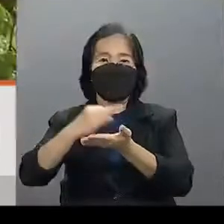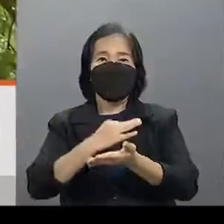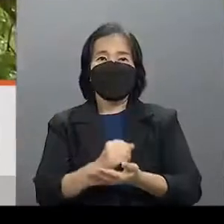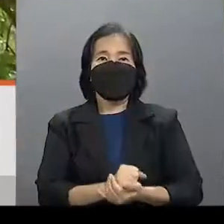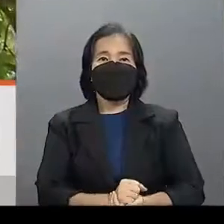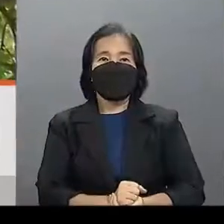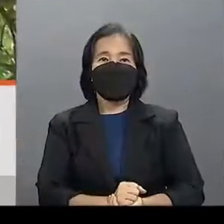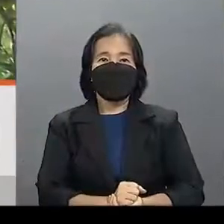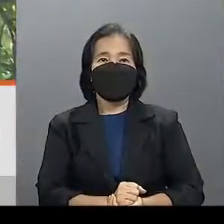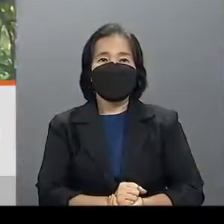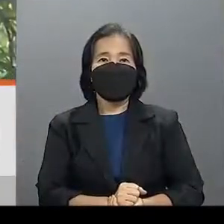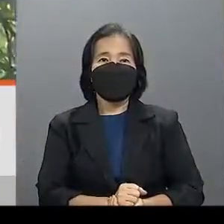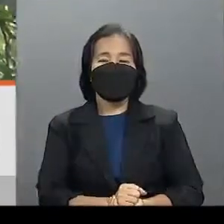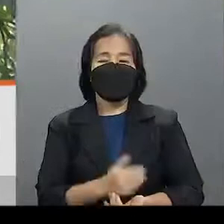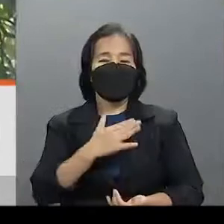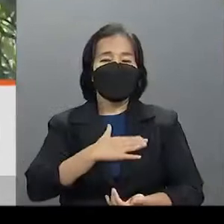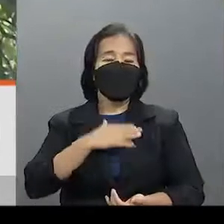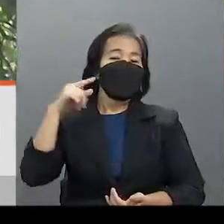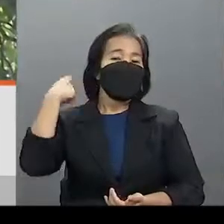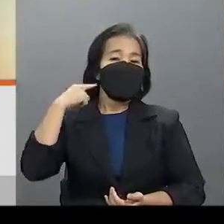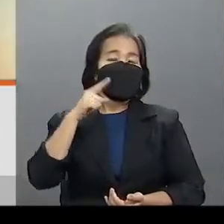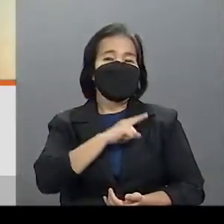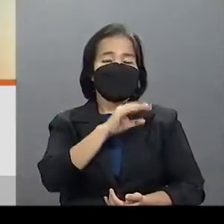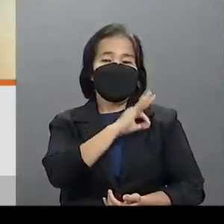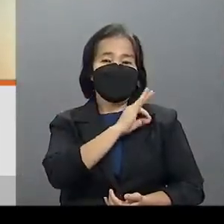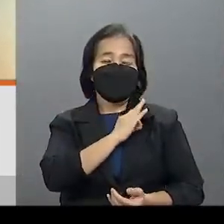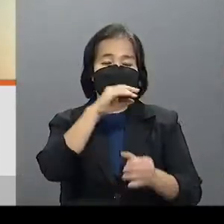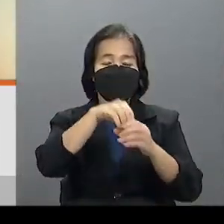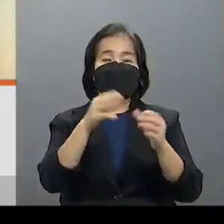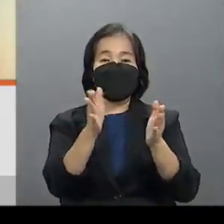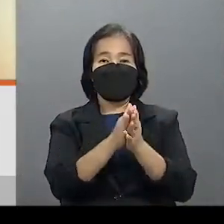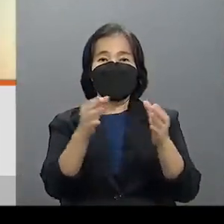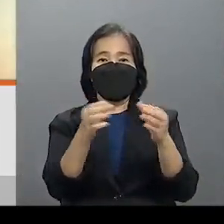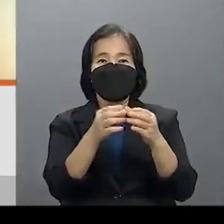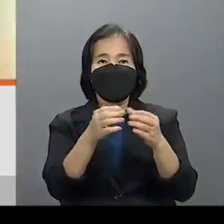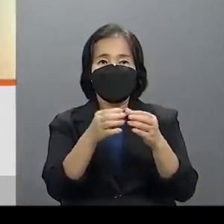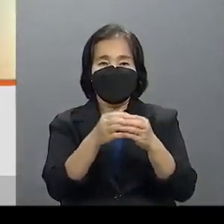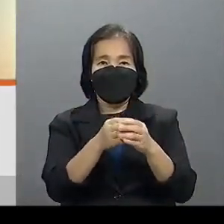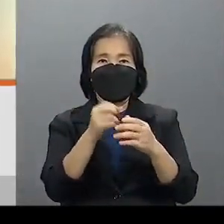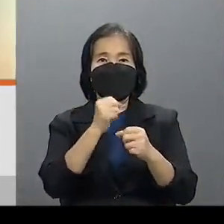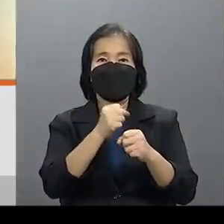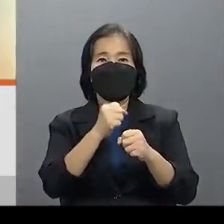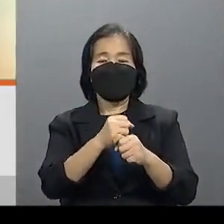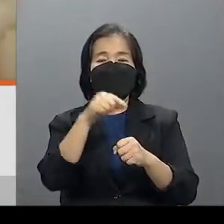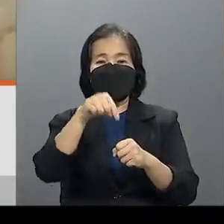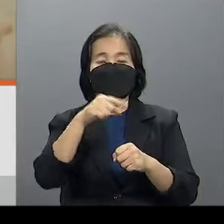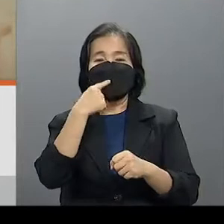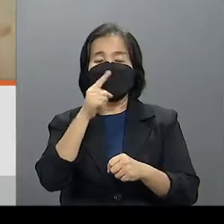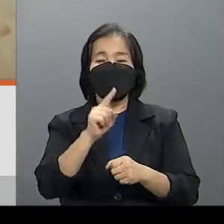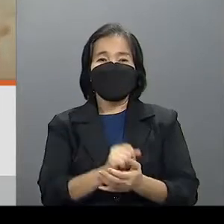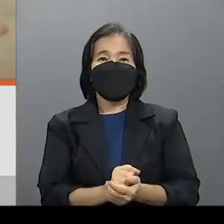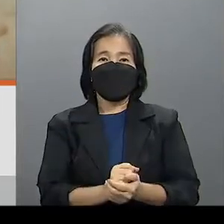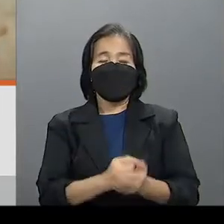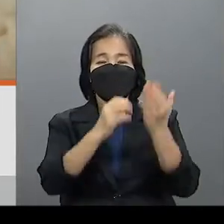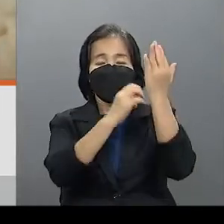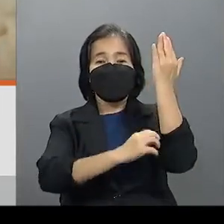างสมบูรณ์จันอ้วนสมาชิกวิสาหกิจชุมชนกลุ่มไร่นาสวนผสมบ้านไร่ก่อข้าบอกว่าหน่อไม้ที่ได้มาจากการแ